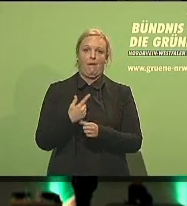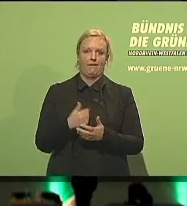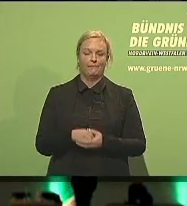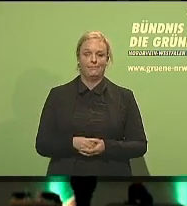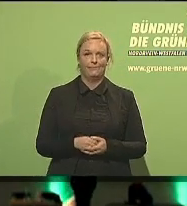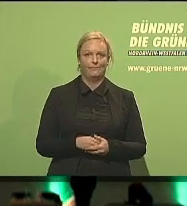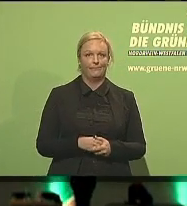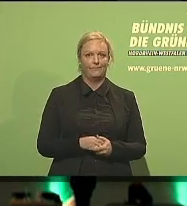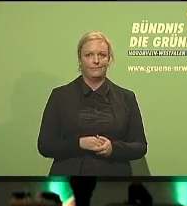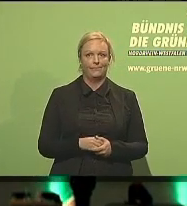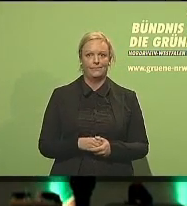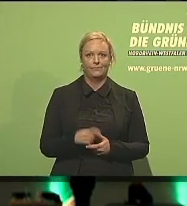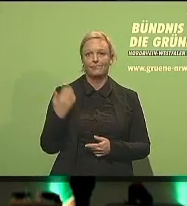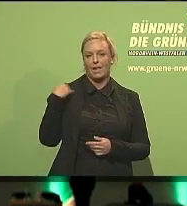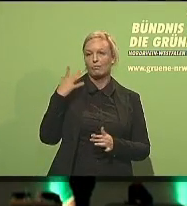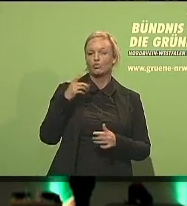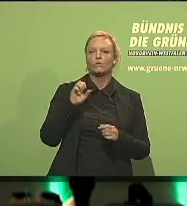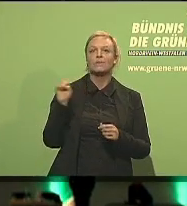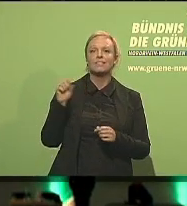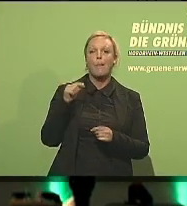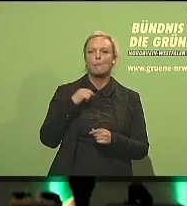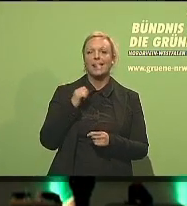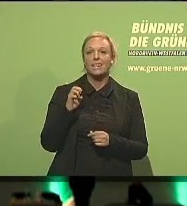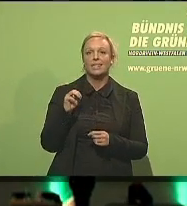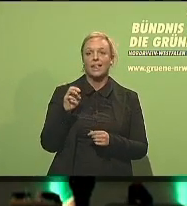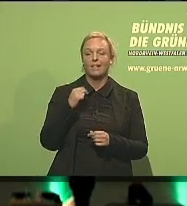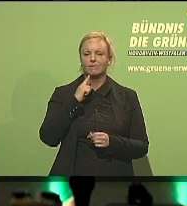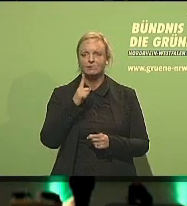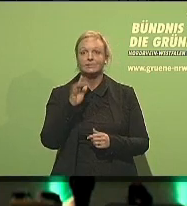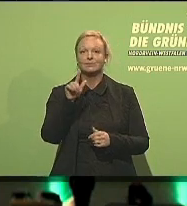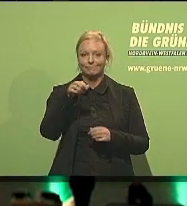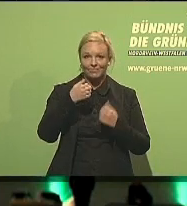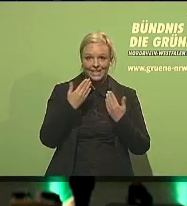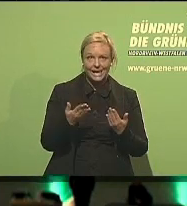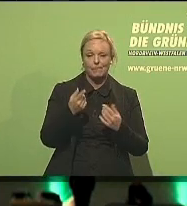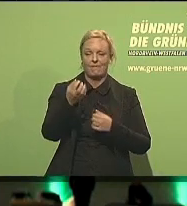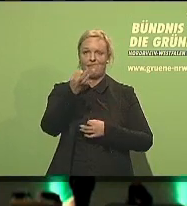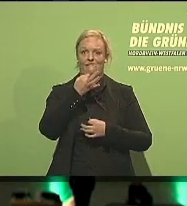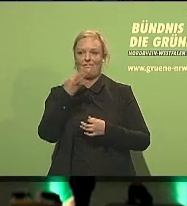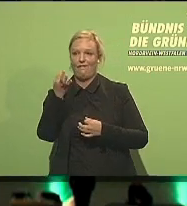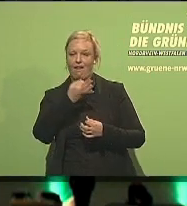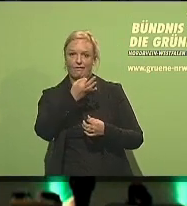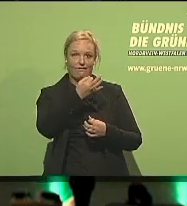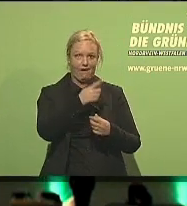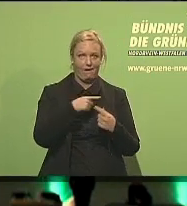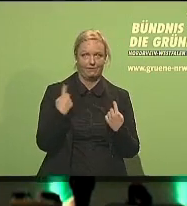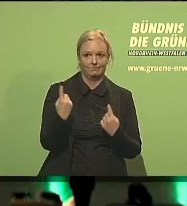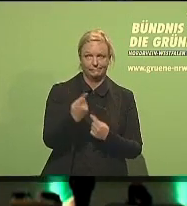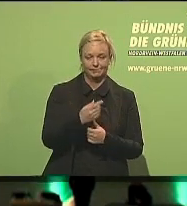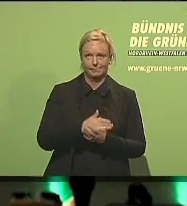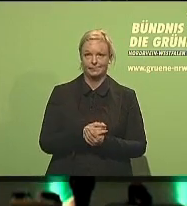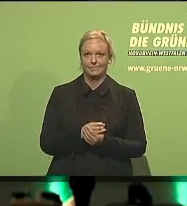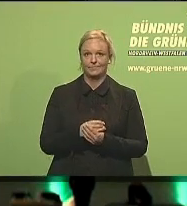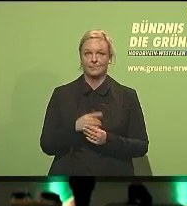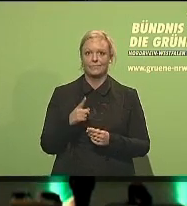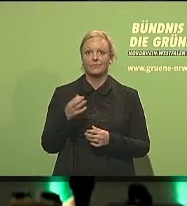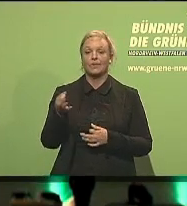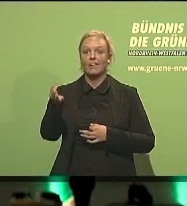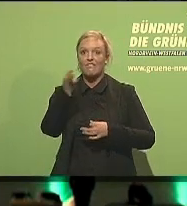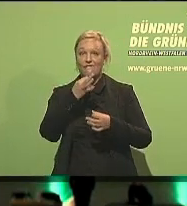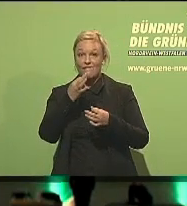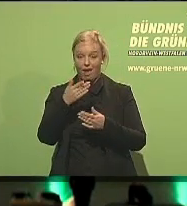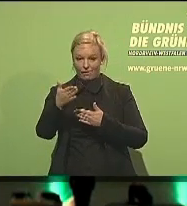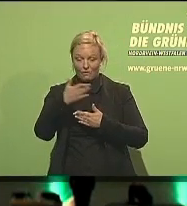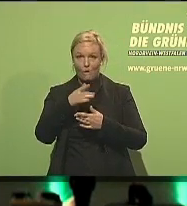Ihr habt eben von Sabine gehört, es gibt wie immer auch die Fragerunde. Bei der Fragerunde ist es so, dass die Fragen